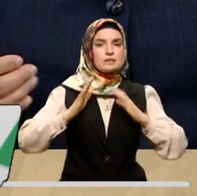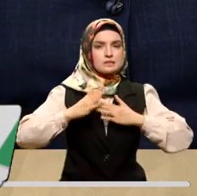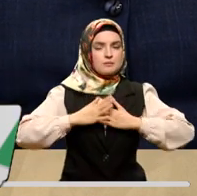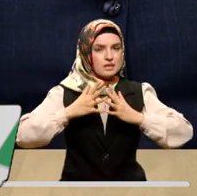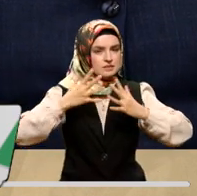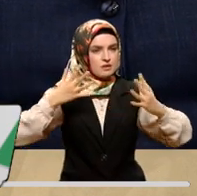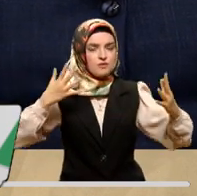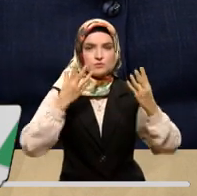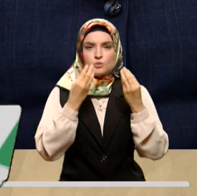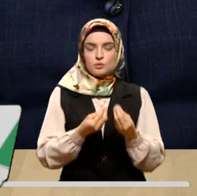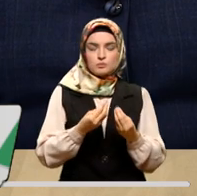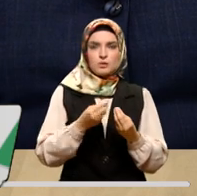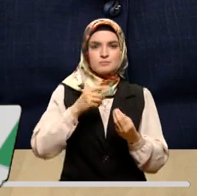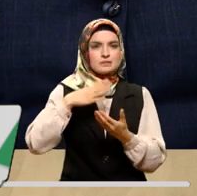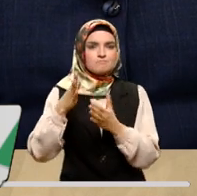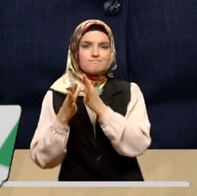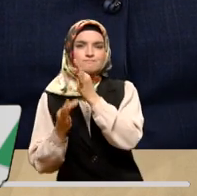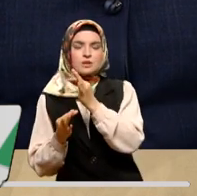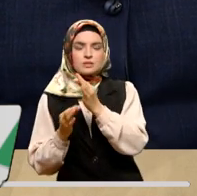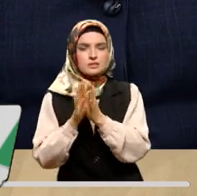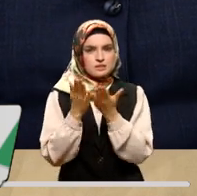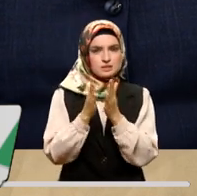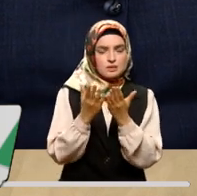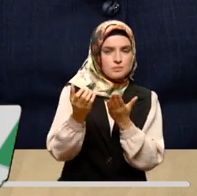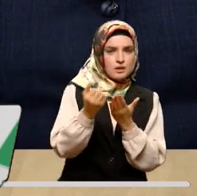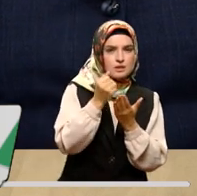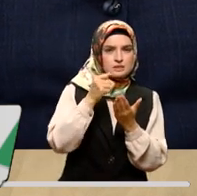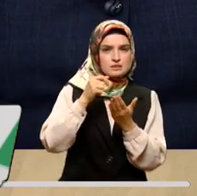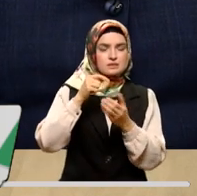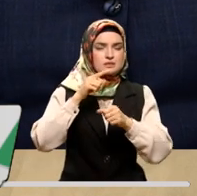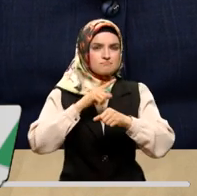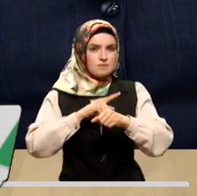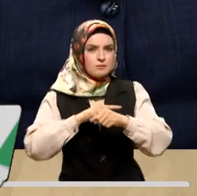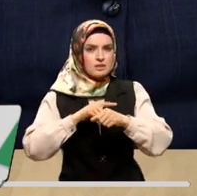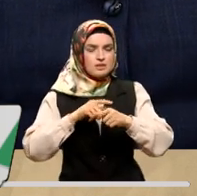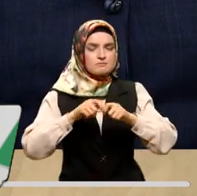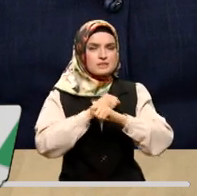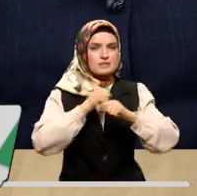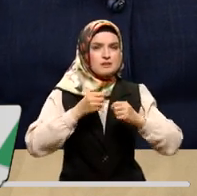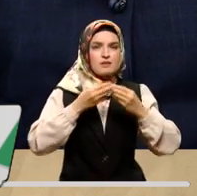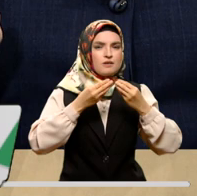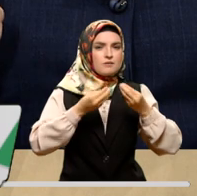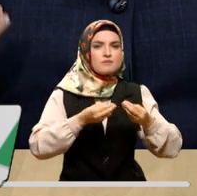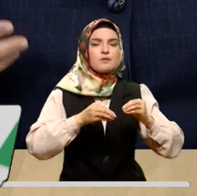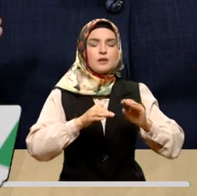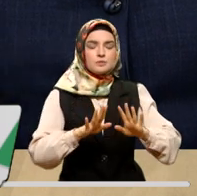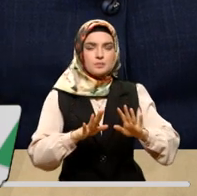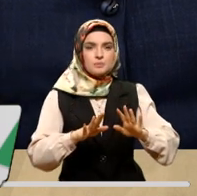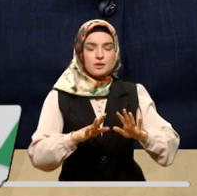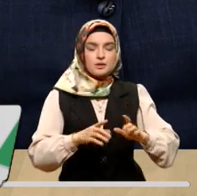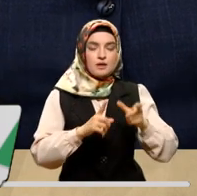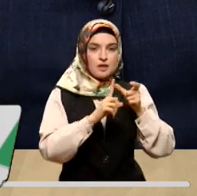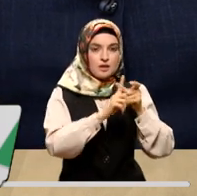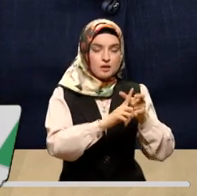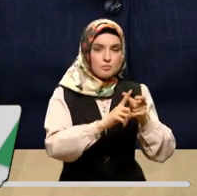başkasının kitabına, cüzünü aldığımız zaman yıpratmamak, zarar vermemek, emanete hıyanet etmemenin